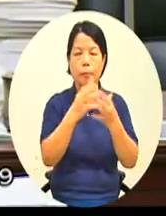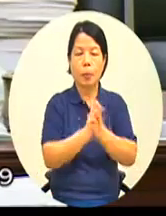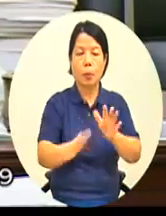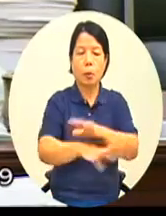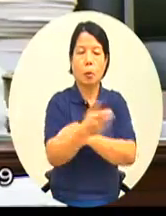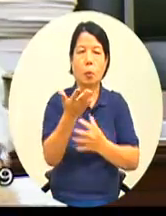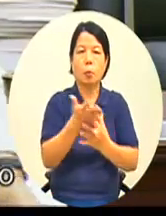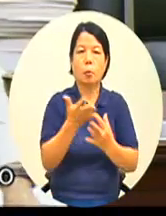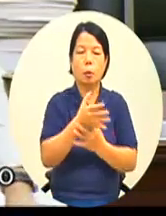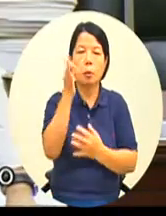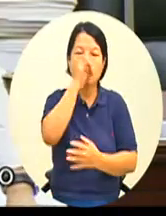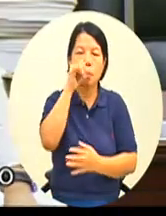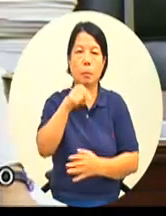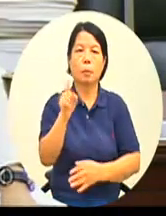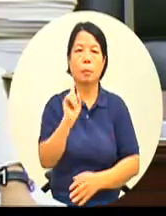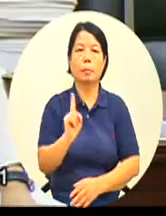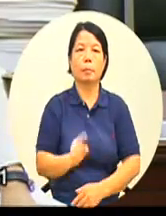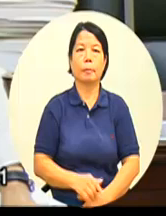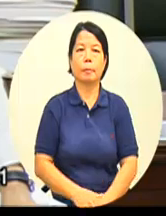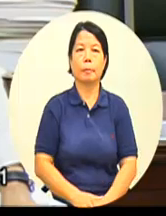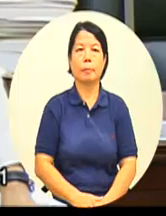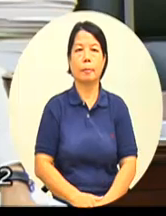找，还有第二个要件，